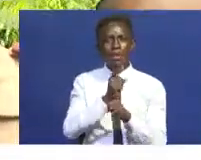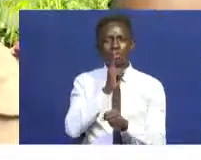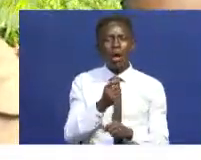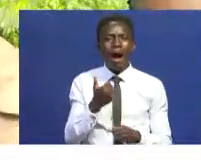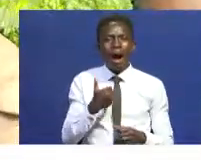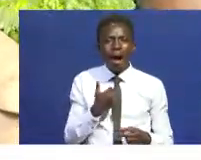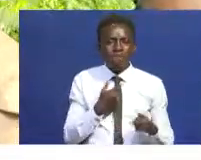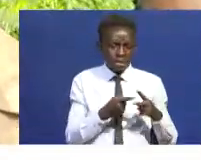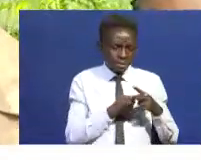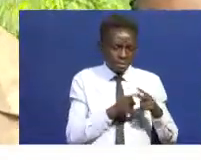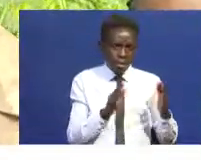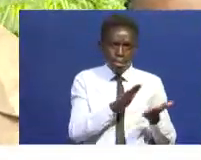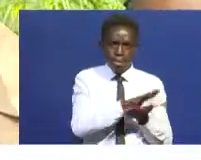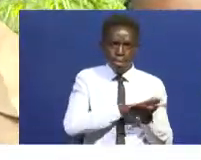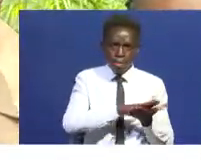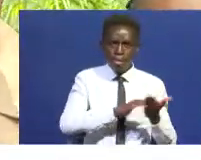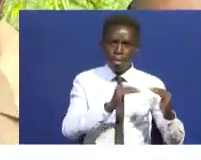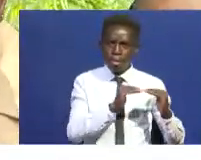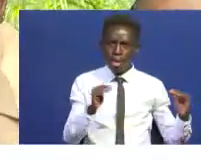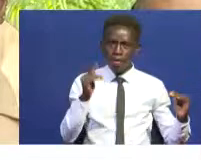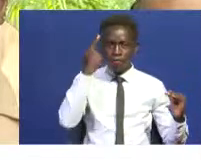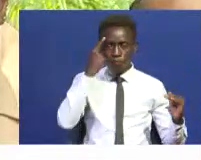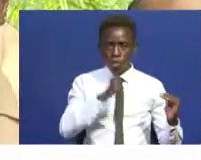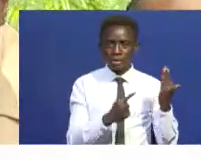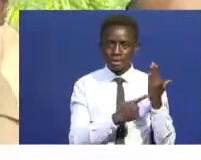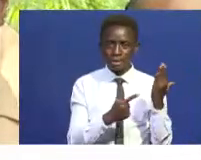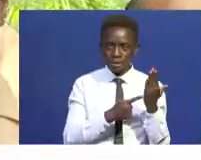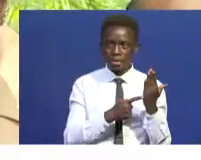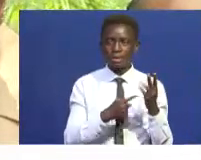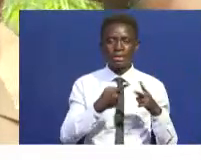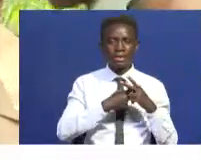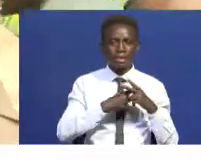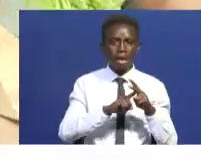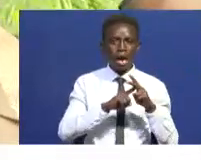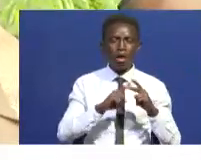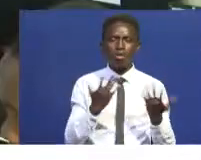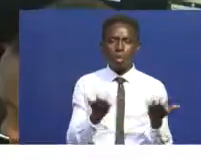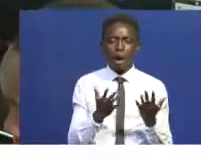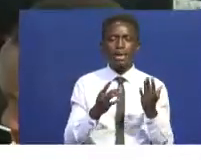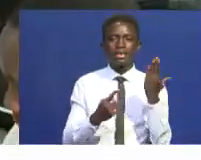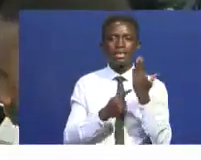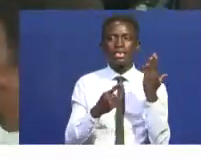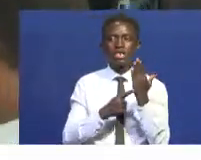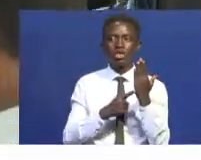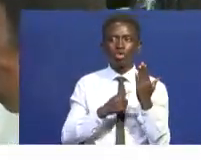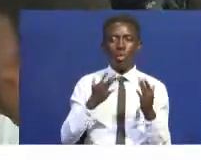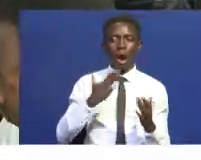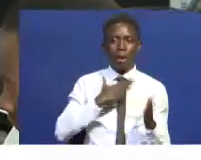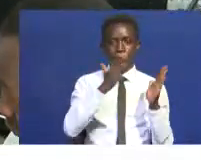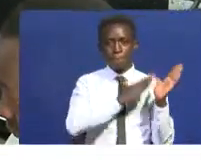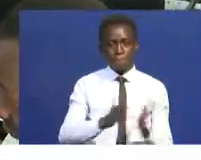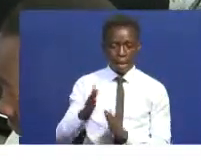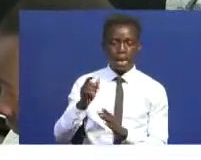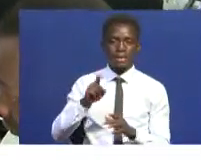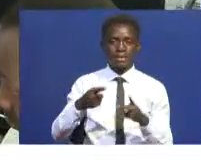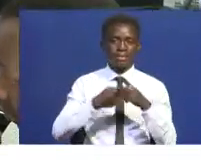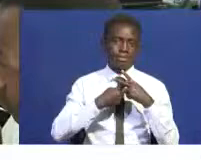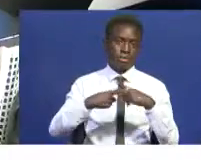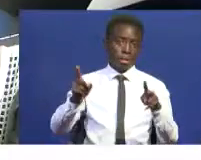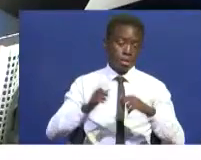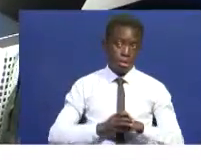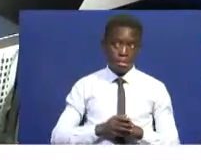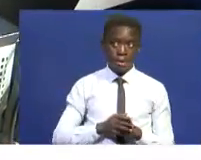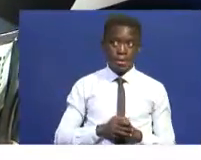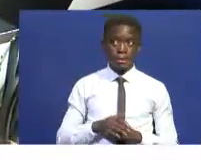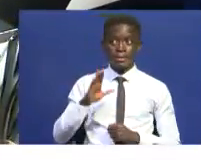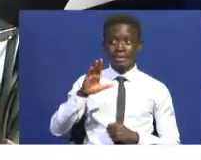to facilitate optimal uptake of the digital infrastructure that we are rolling out. Owalo alikuwa akizungumza wakati wa